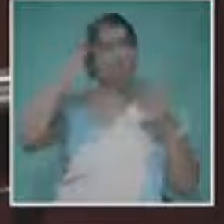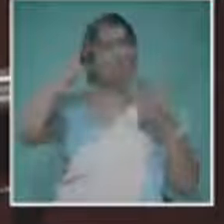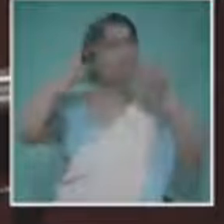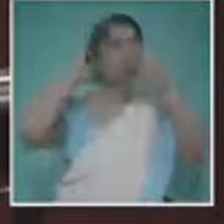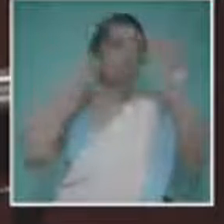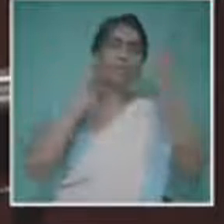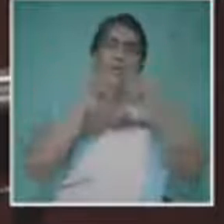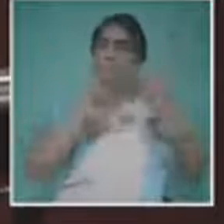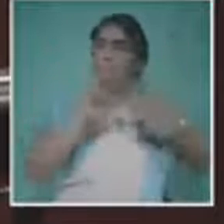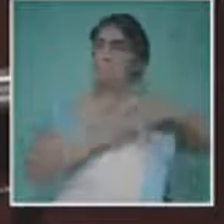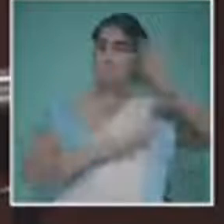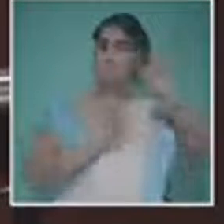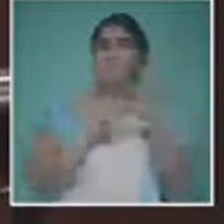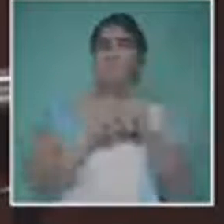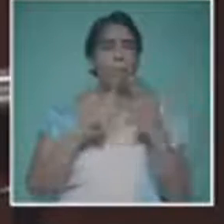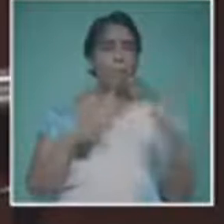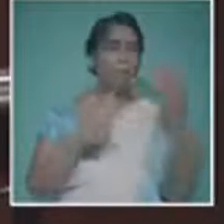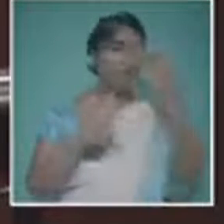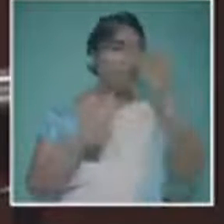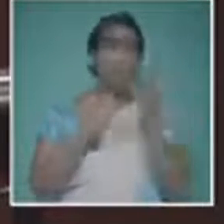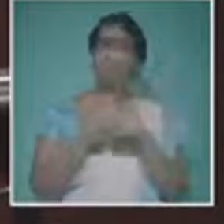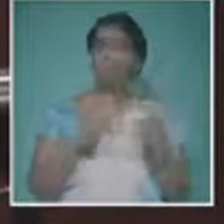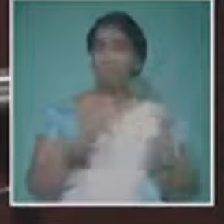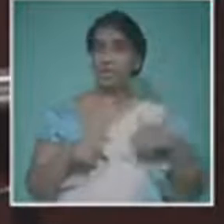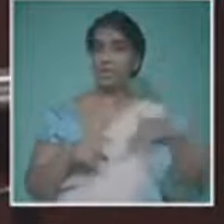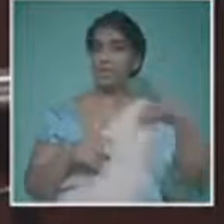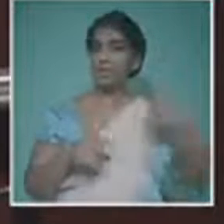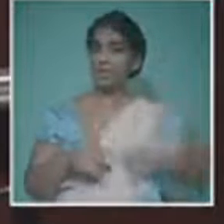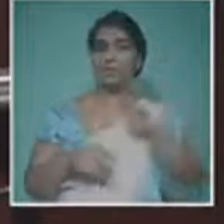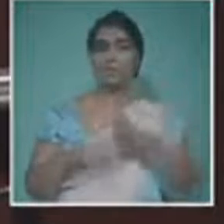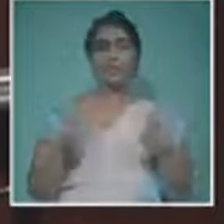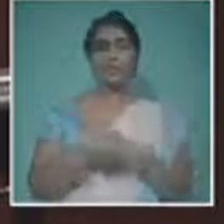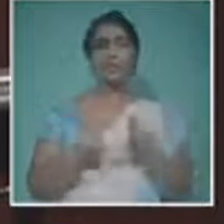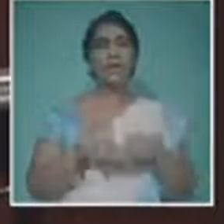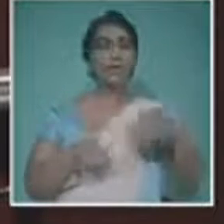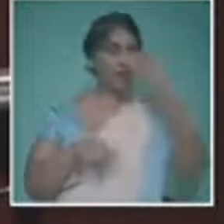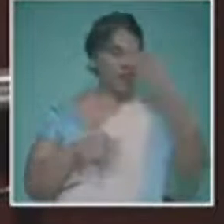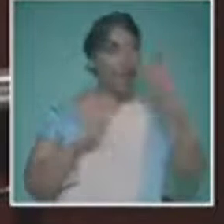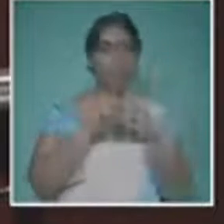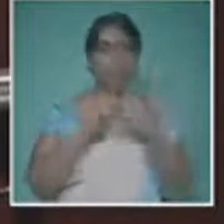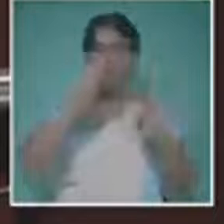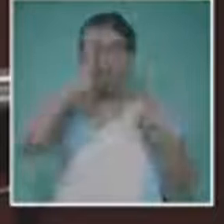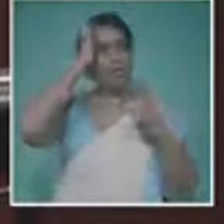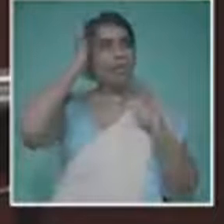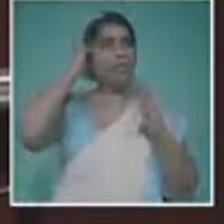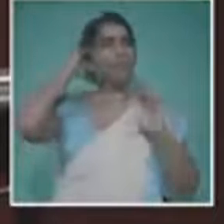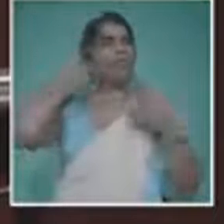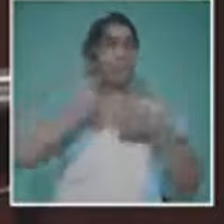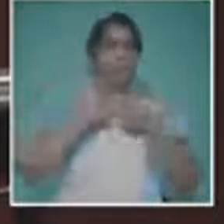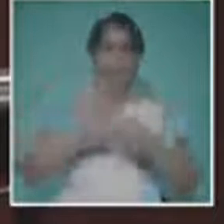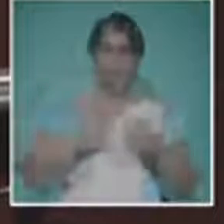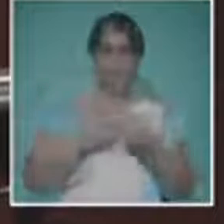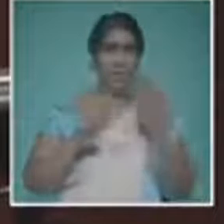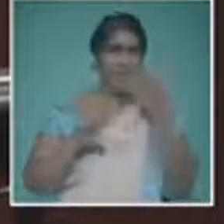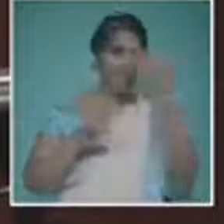நாங்கள் இருக்கின்ற இடத்திலே இந்த தமிழ் கொலைகள், தமிழை வாசிக்கவே முடியவில்லை.